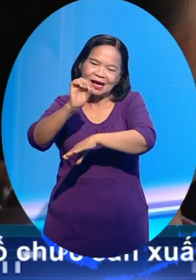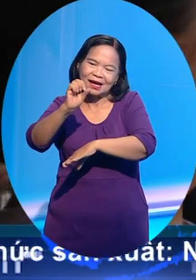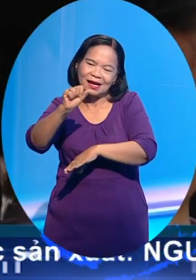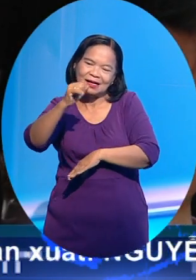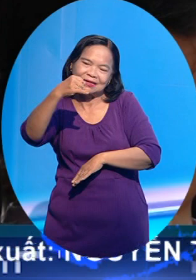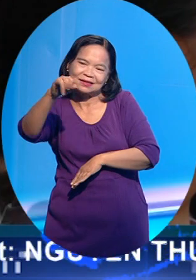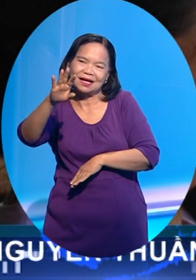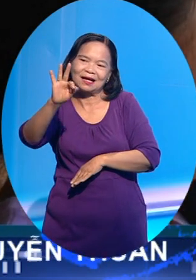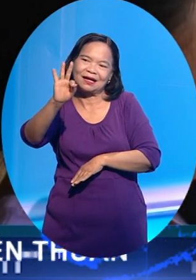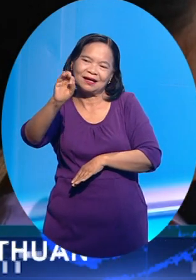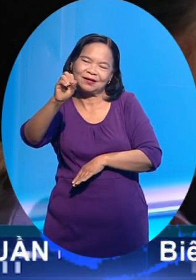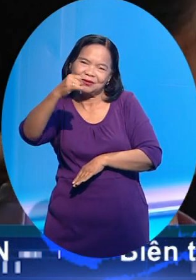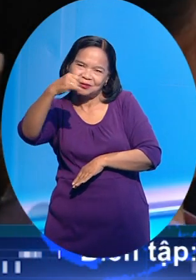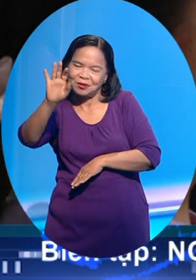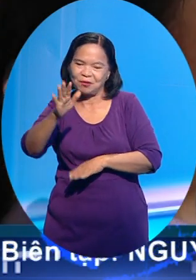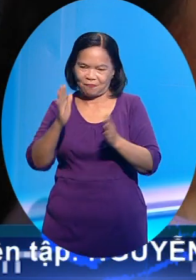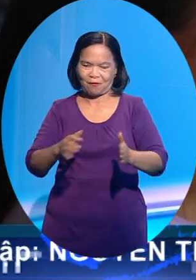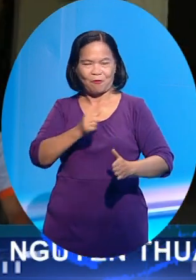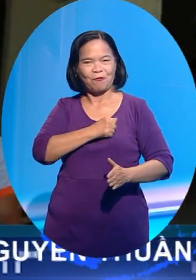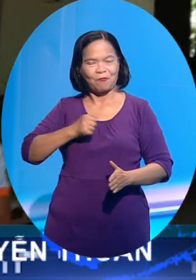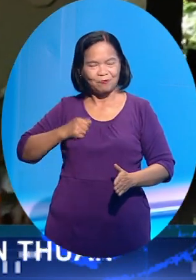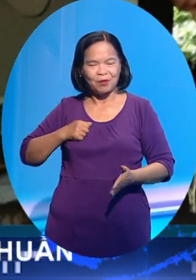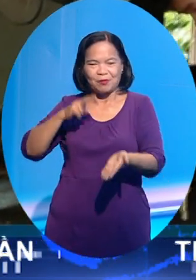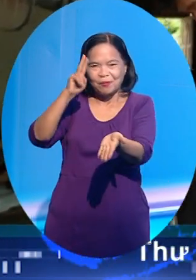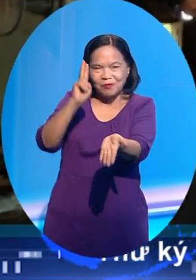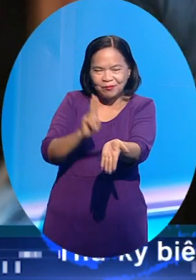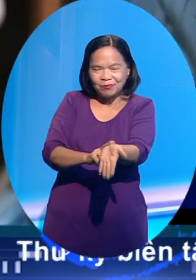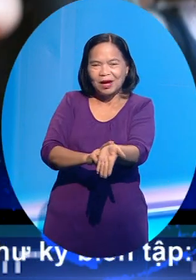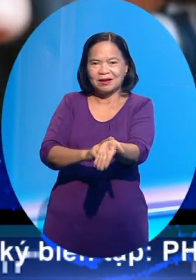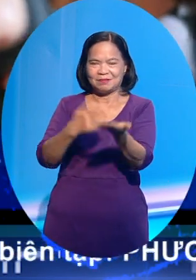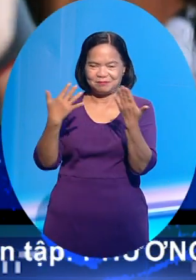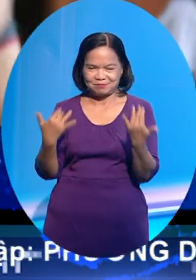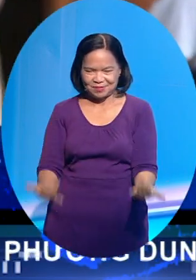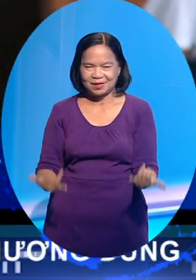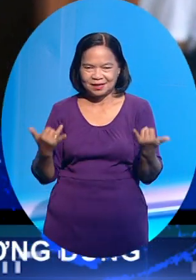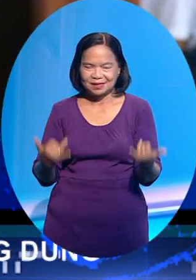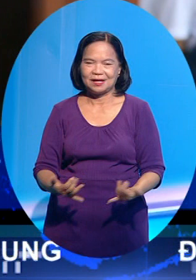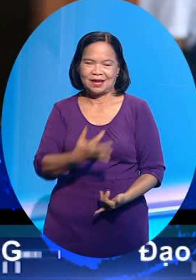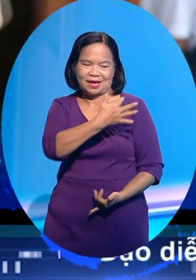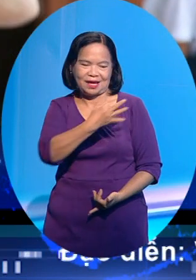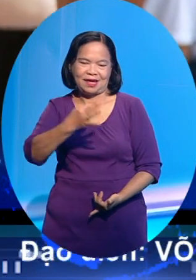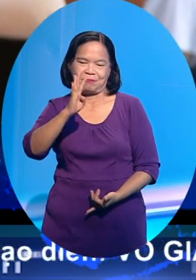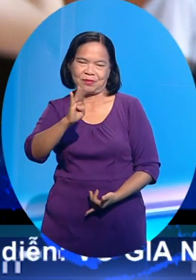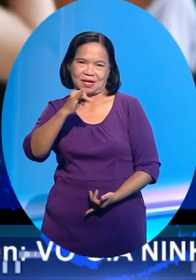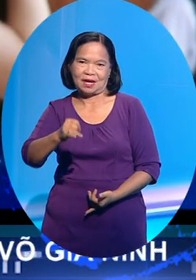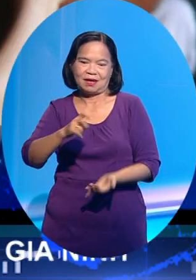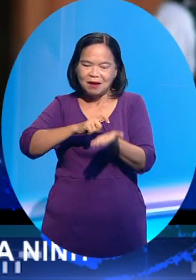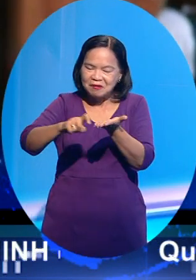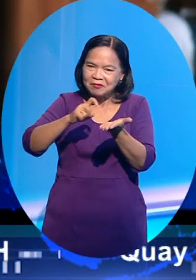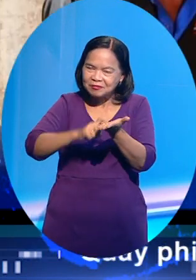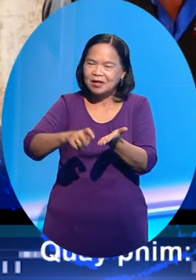biến. Phòng khám cũng mong muốn mang đến cho bệnh nhân bạch biến những phương pháp điều trị hiện đại được FDA của Hoa Kỳ xác nhận